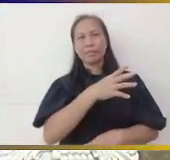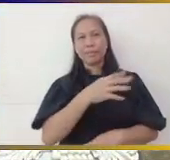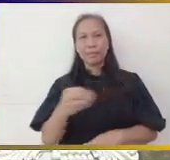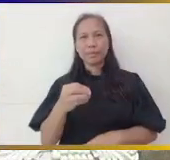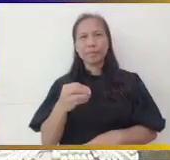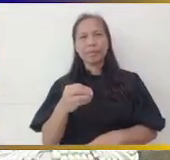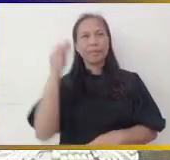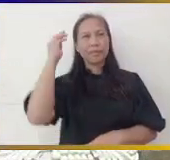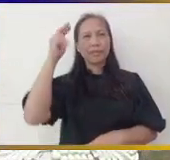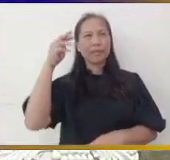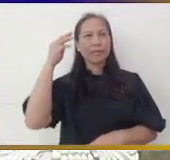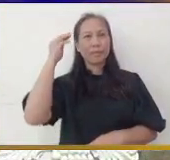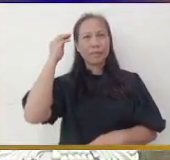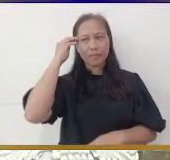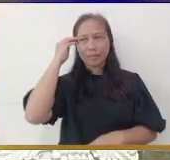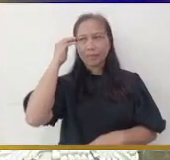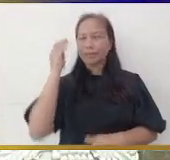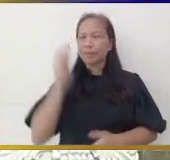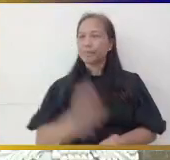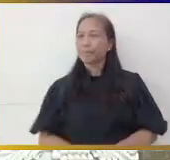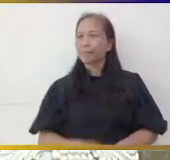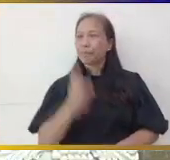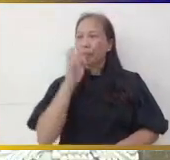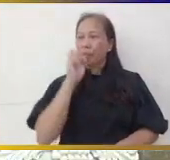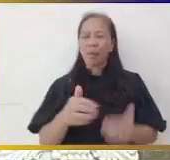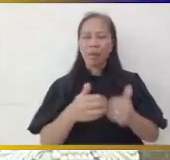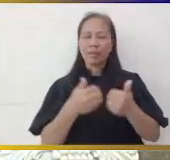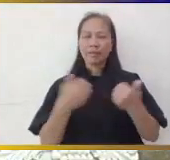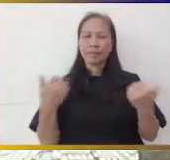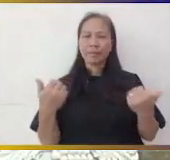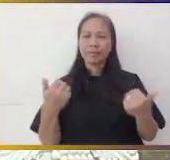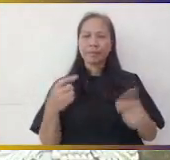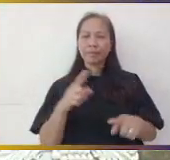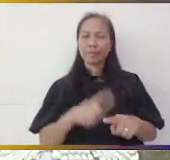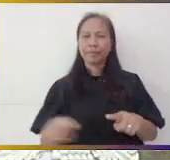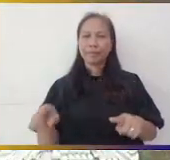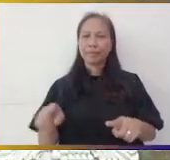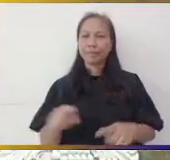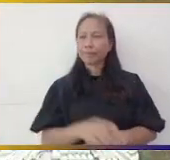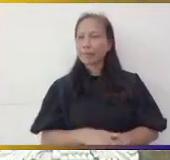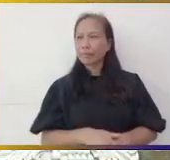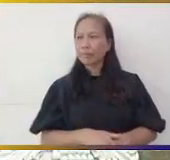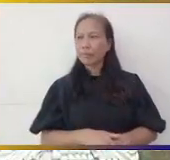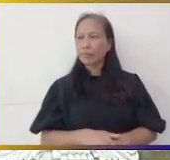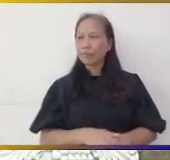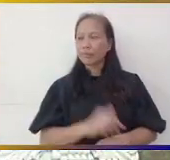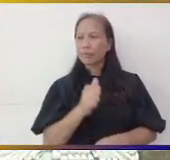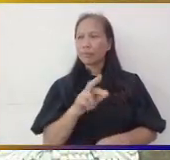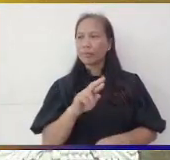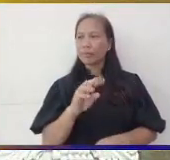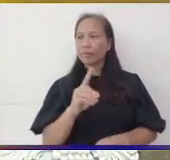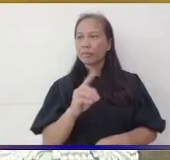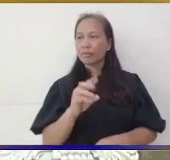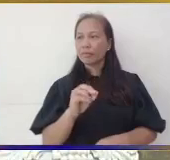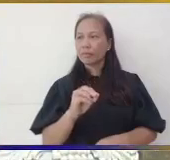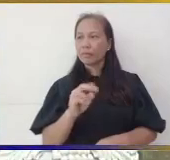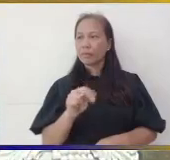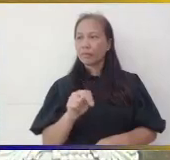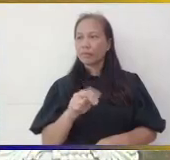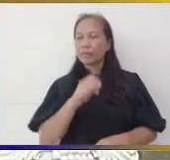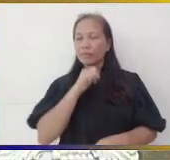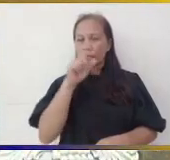magkahiwalay po yan you see Yan po yung pinaniniwalaan niya Kaya nga he denied papal supremacy at